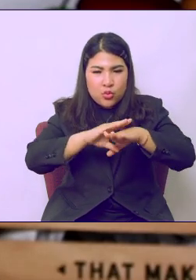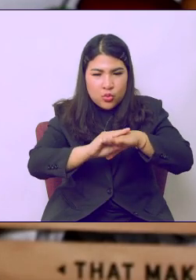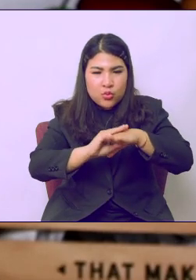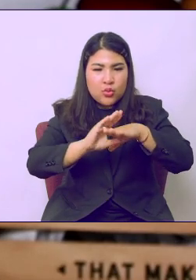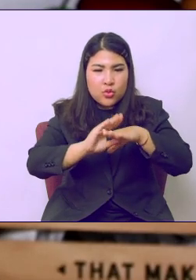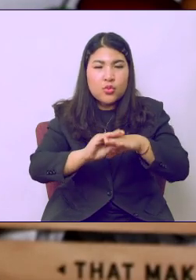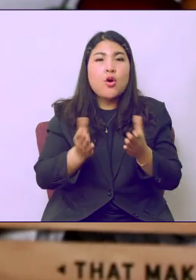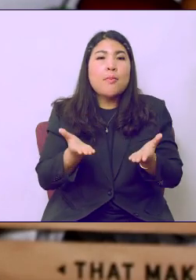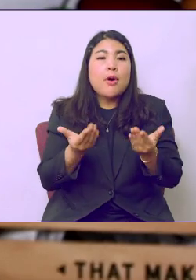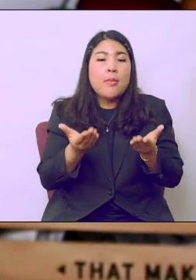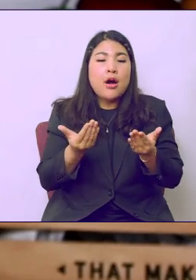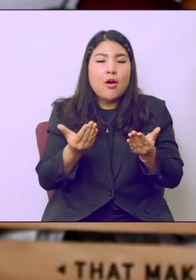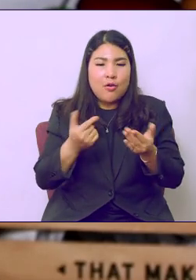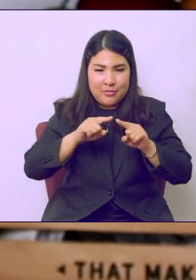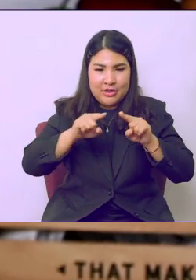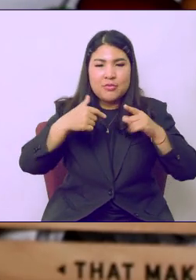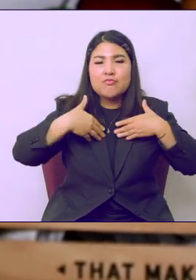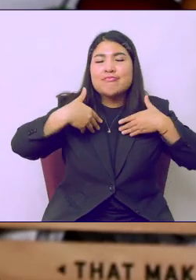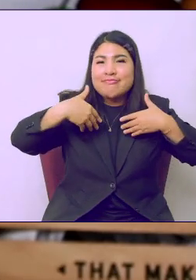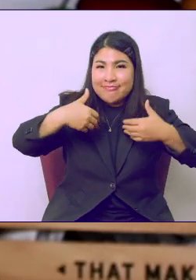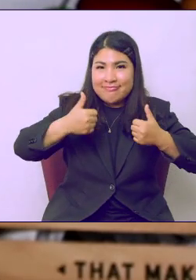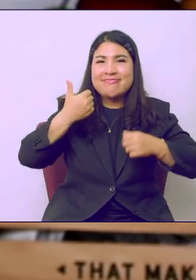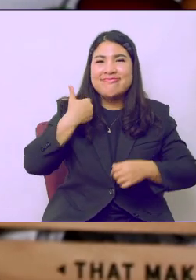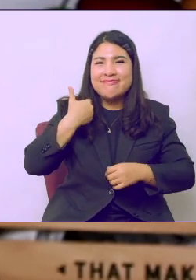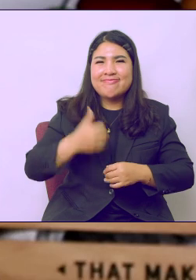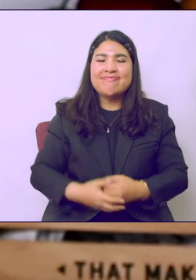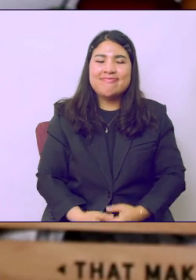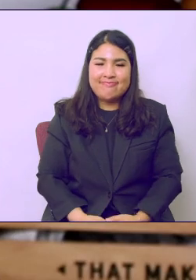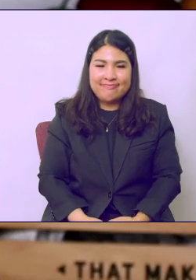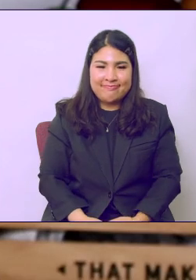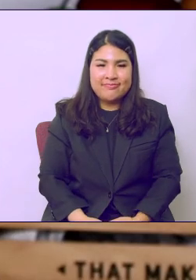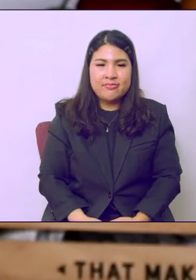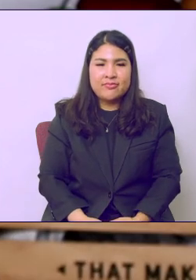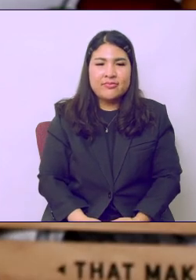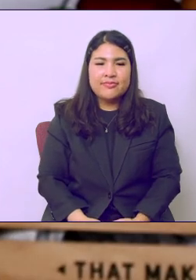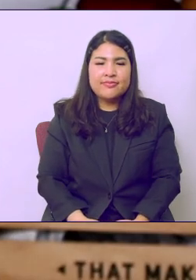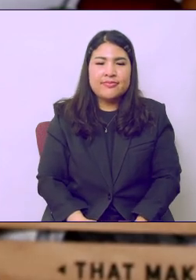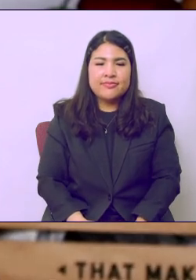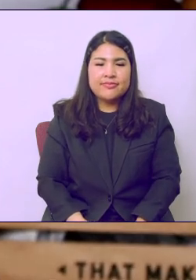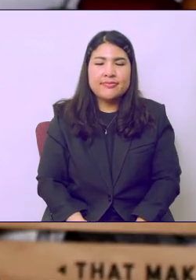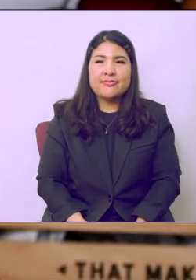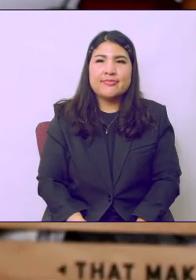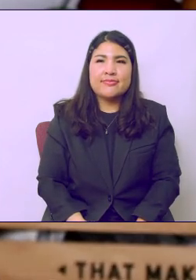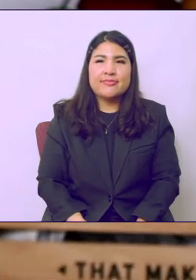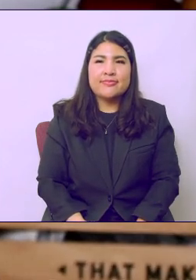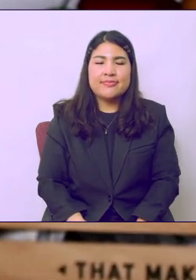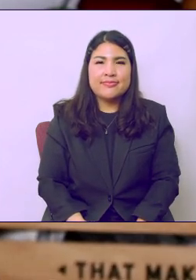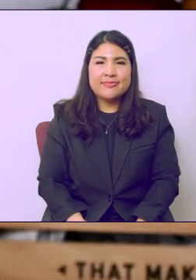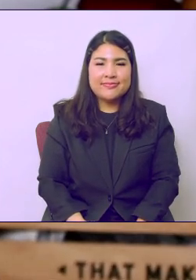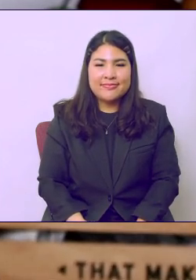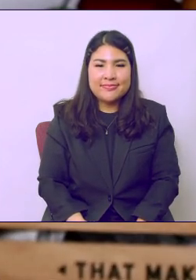ครับอันนี้ก็เป็นการผ่อนคลาย Deep relaxationเหมือนกันนะครับอ่าคำถามนะครับมีเพิ่มมเอ่ยนะ